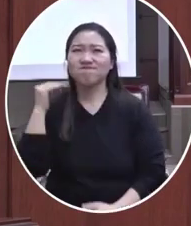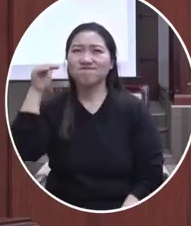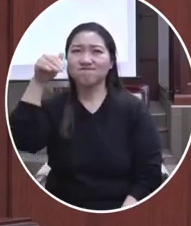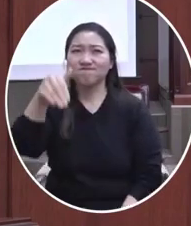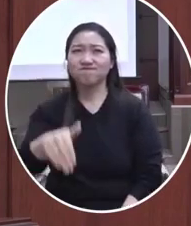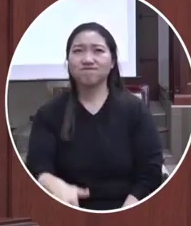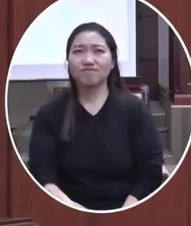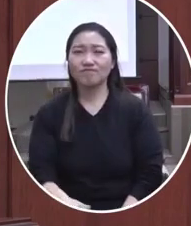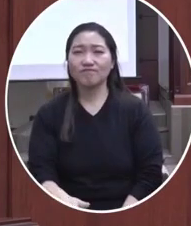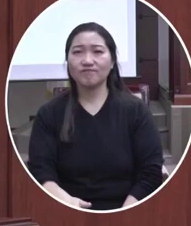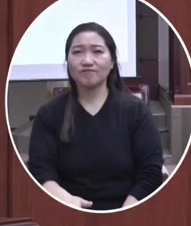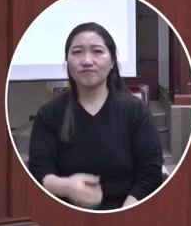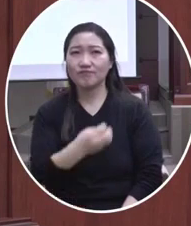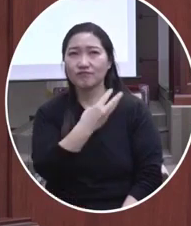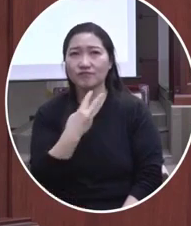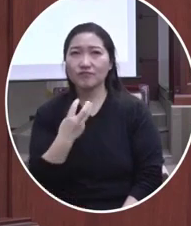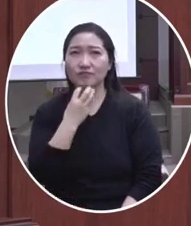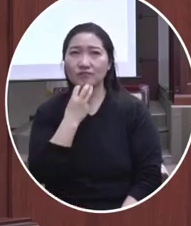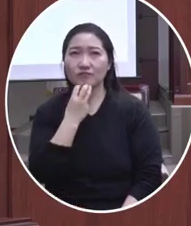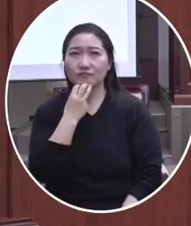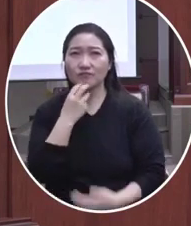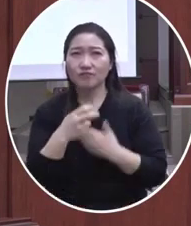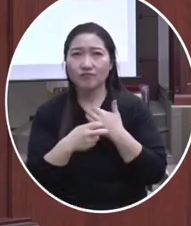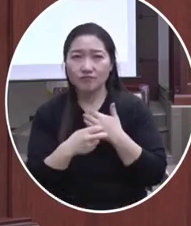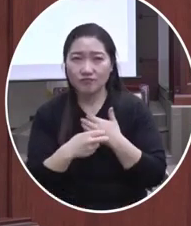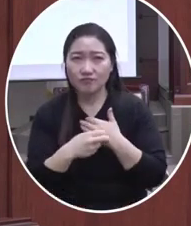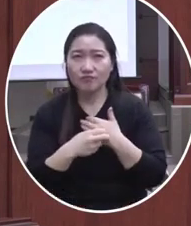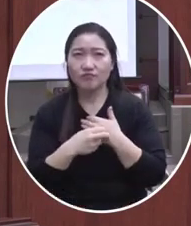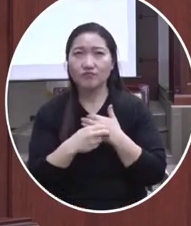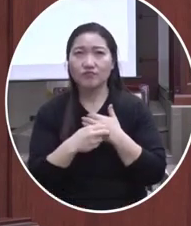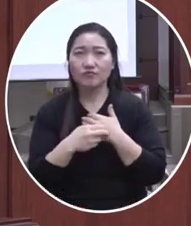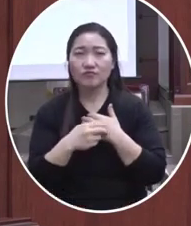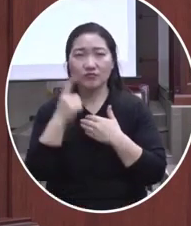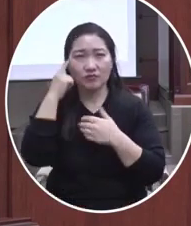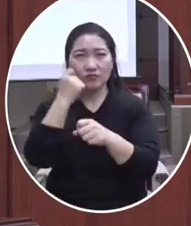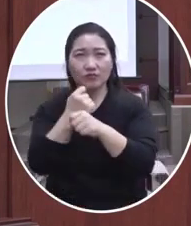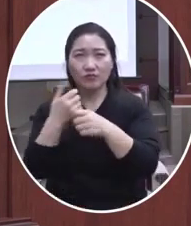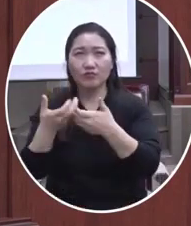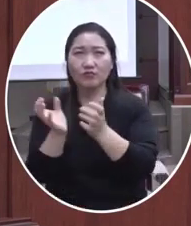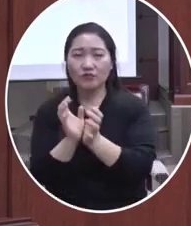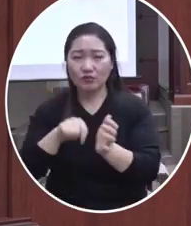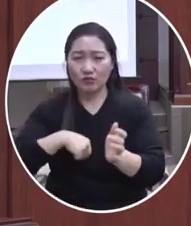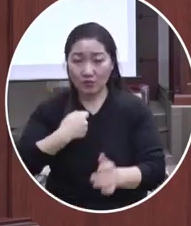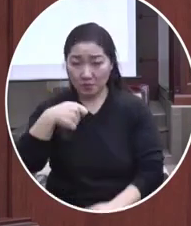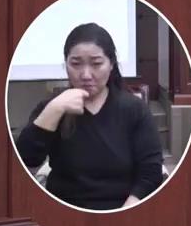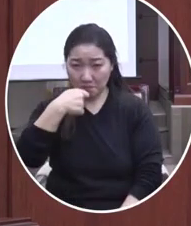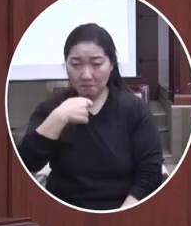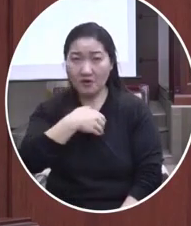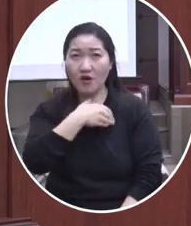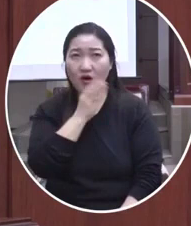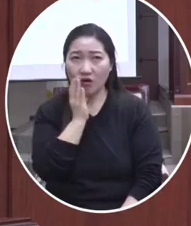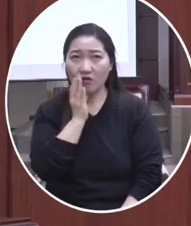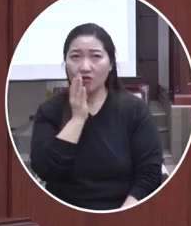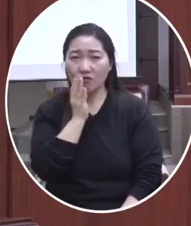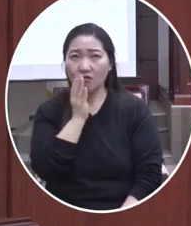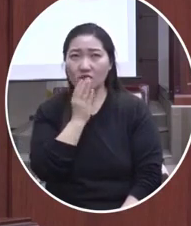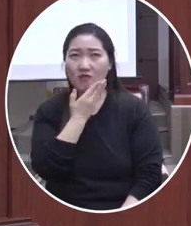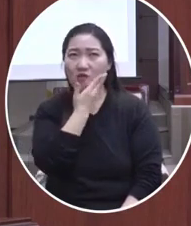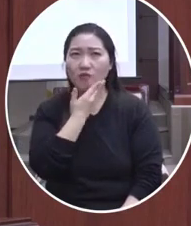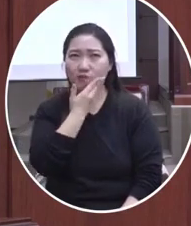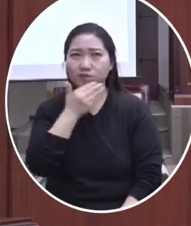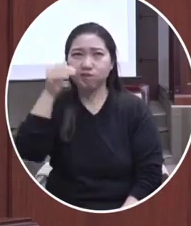있는 실정입니다. 삼성서울병원과 경희대 공동연구팀은 혼자 식사하는 어르신들이